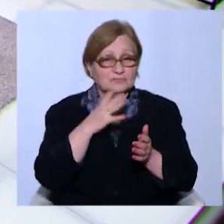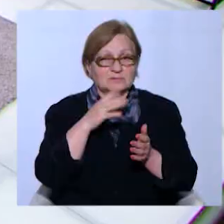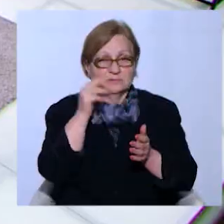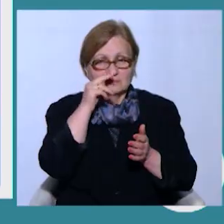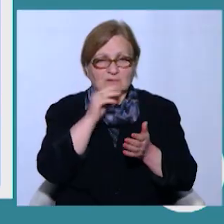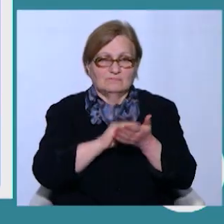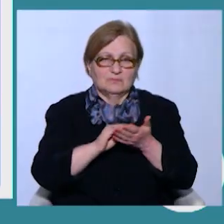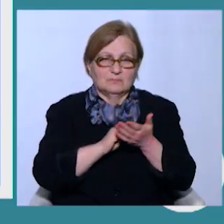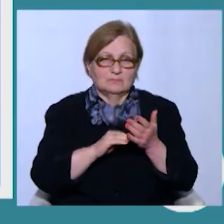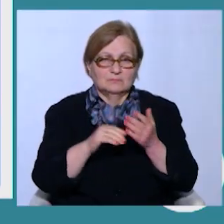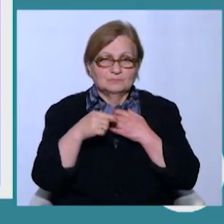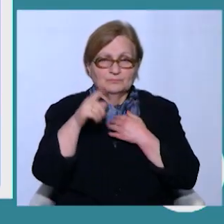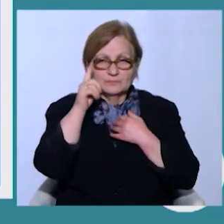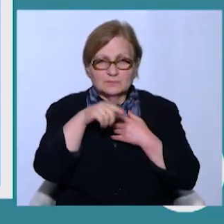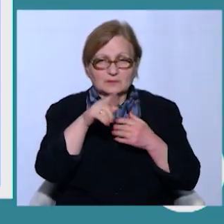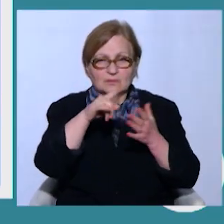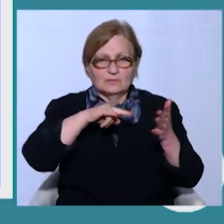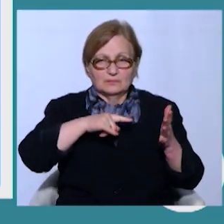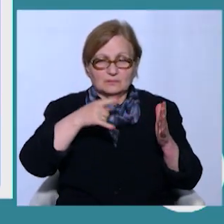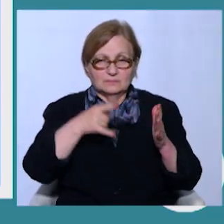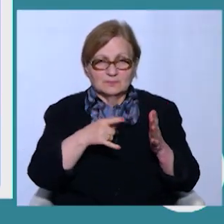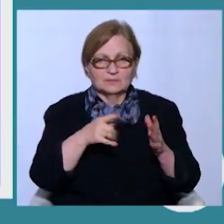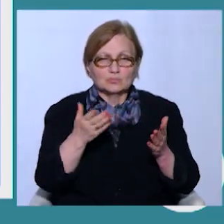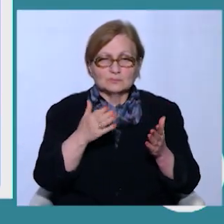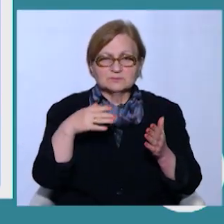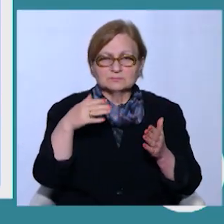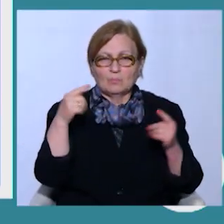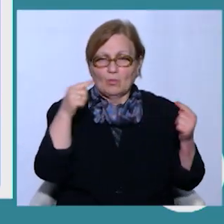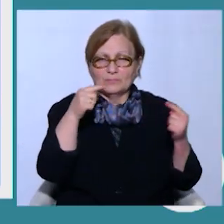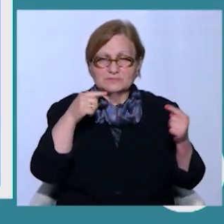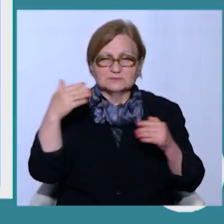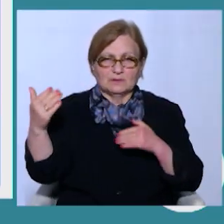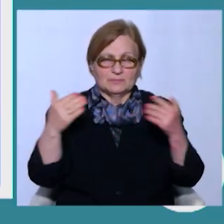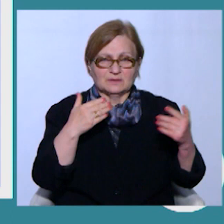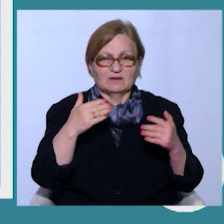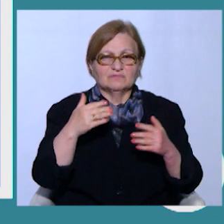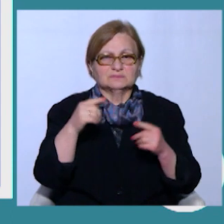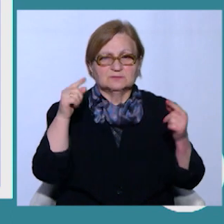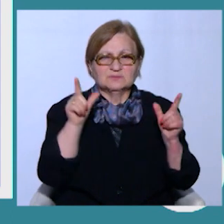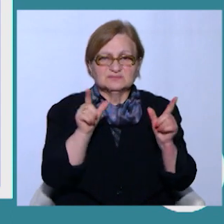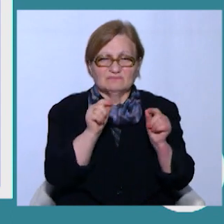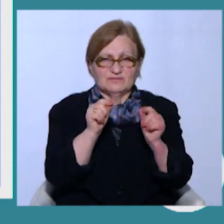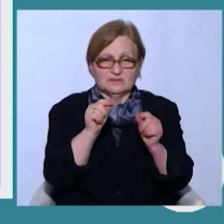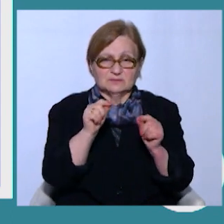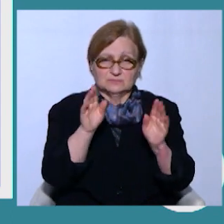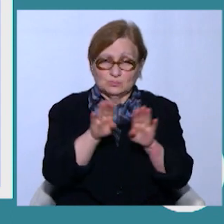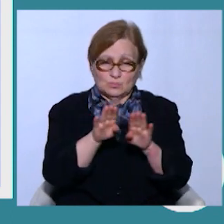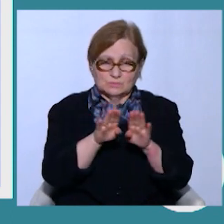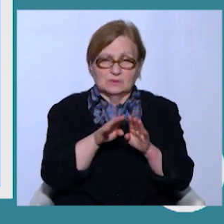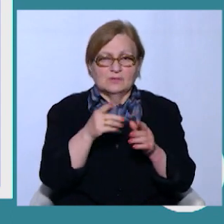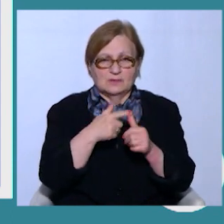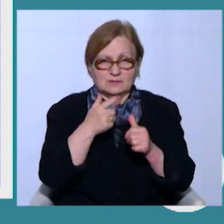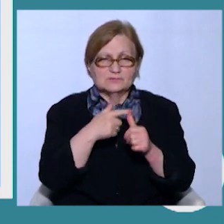ჩვენ ვიცით, რომ ამოზნექი ლოდკუთხეც, რომლის მოპირდაპირე გვერდები წყვილ-წყვილად პარალელურია, ეწოდება პარალელოგრამი. მარჯვენა ზედა